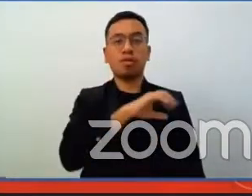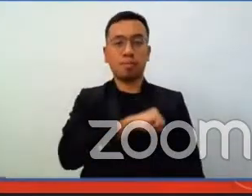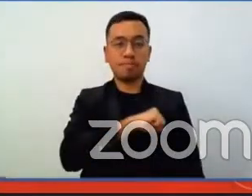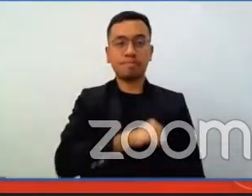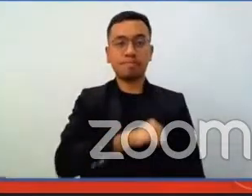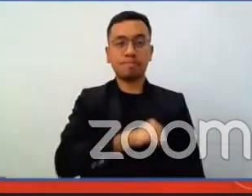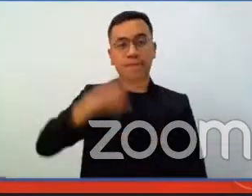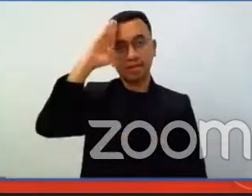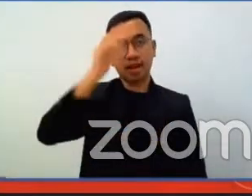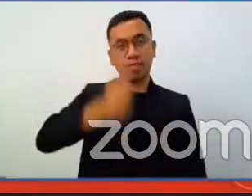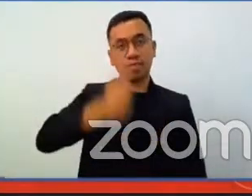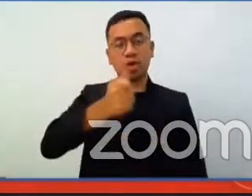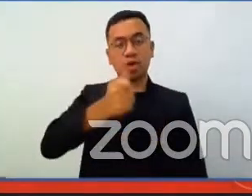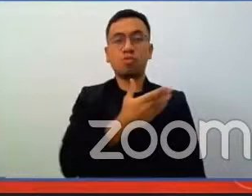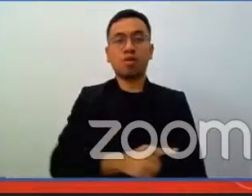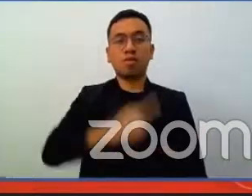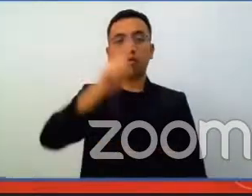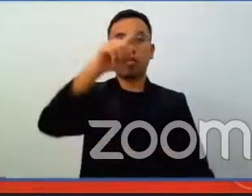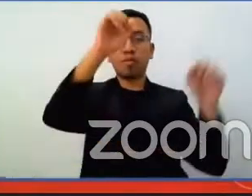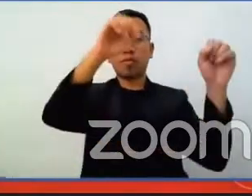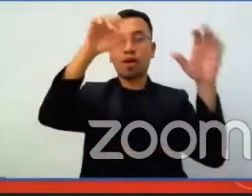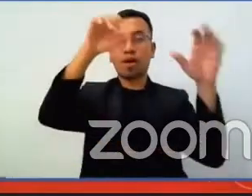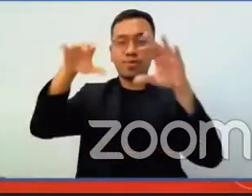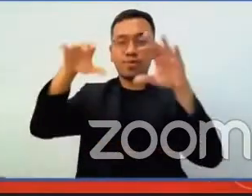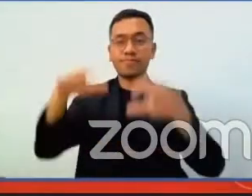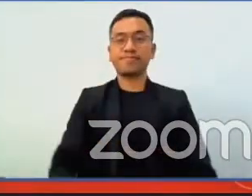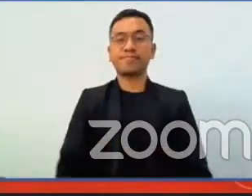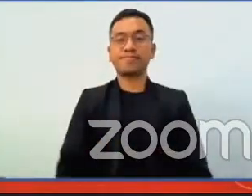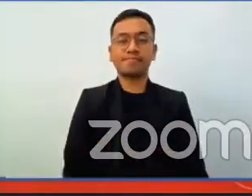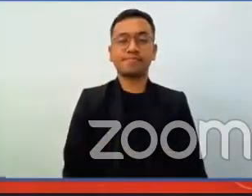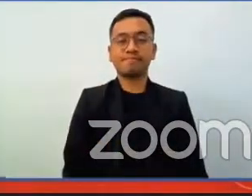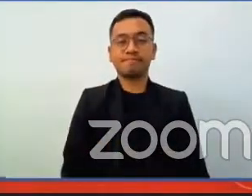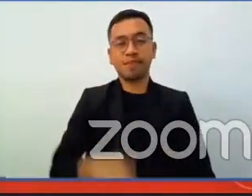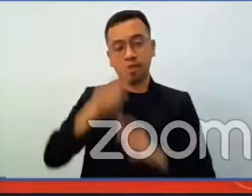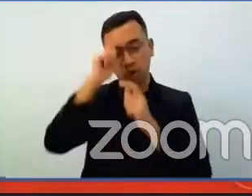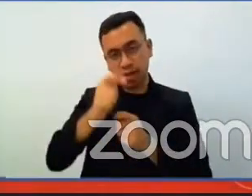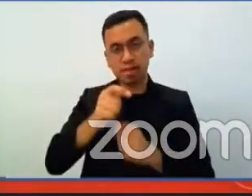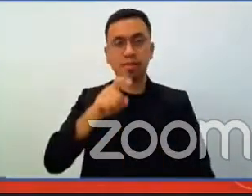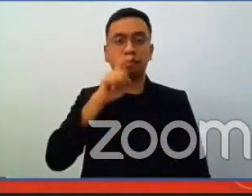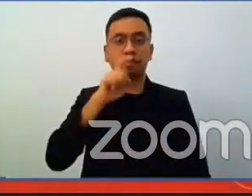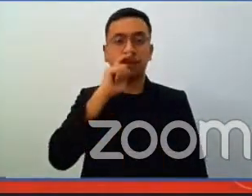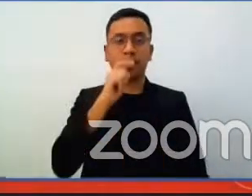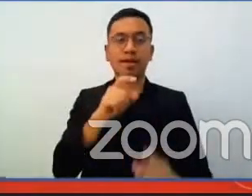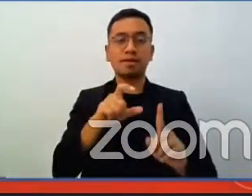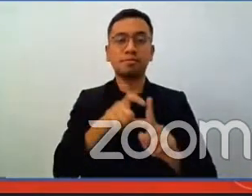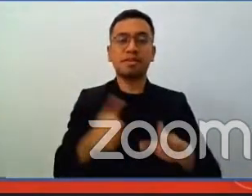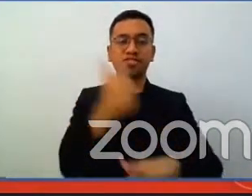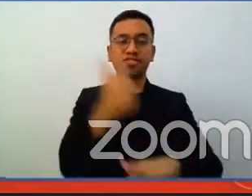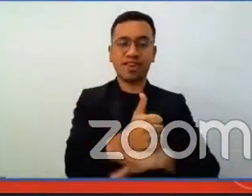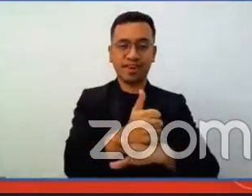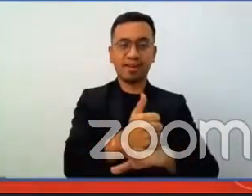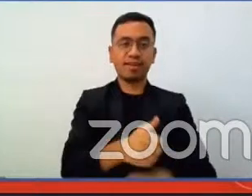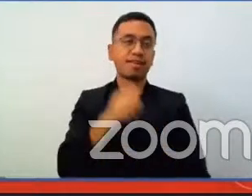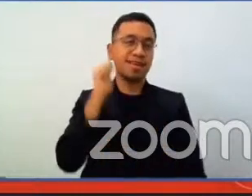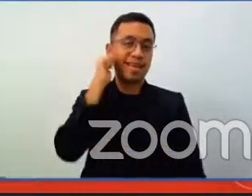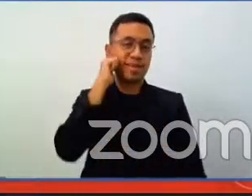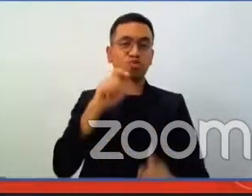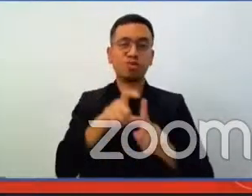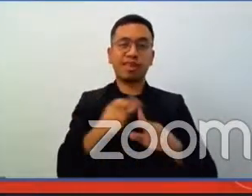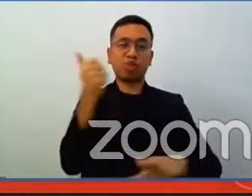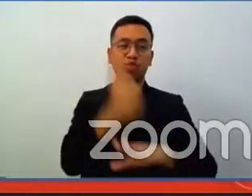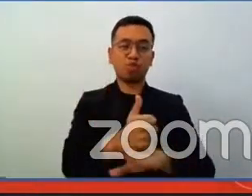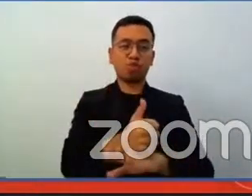Assalamualaikum warahmatullahi wabarakatuh. Ya, terhormat Bapak Dirjen, Ibu Direktur